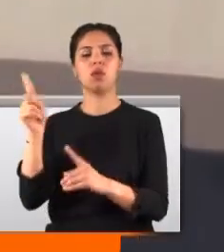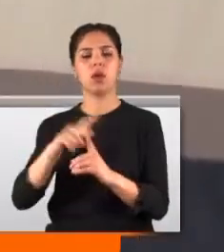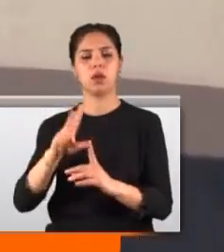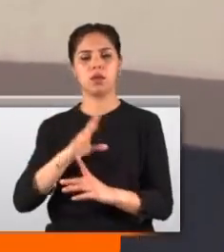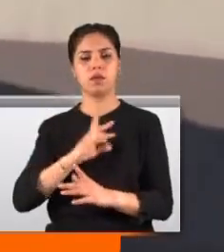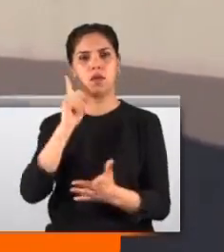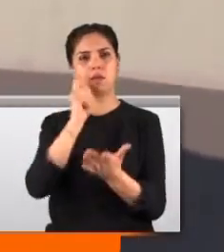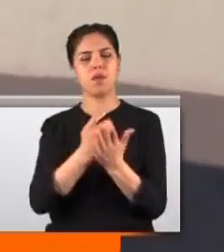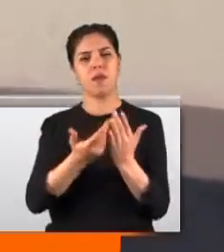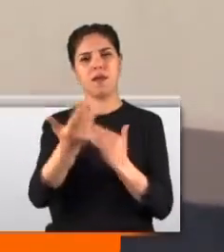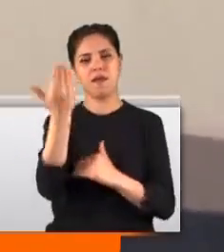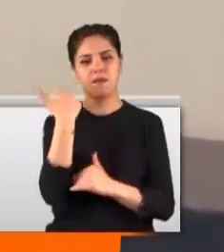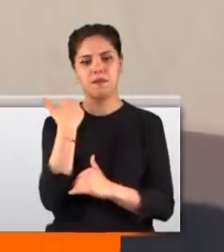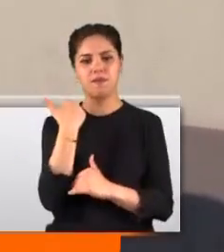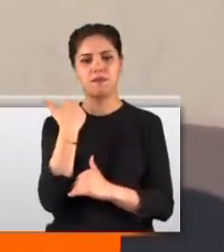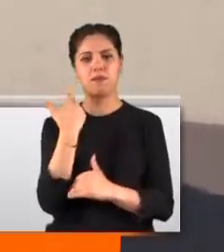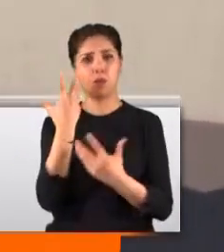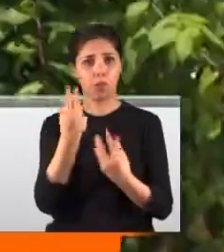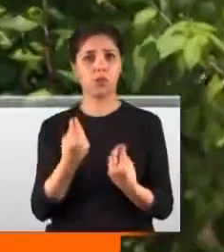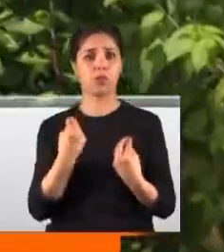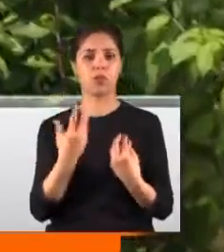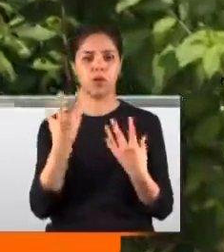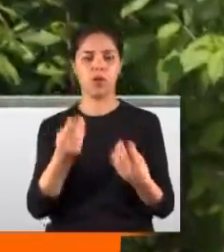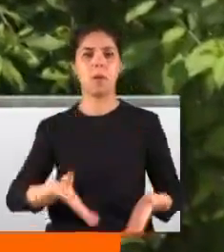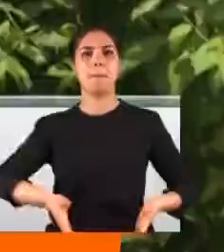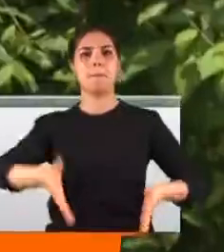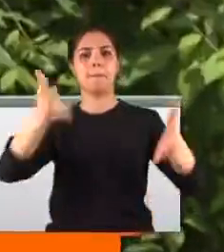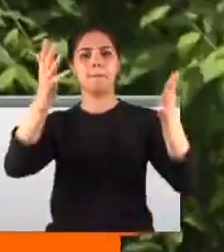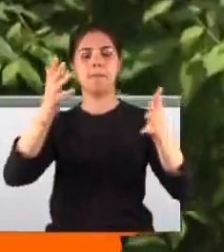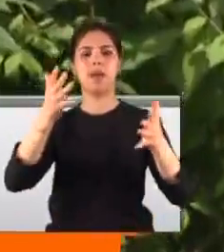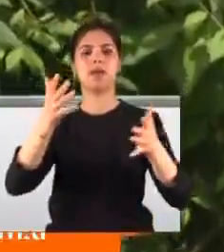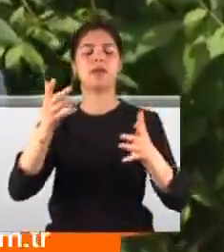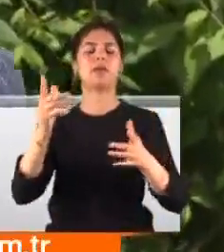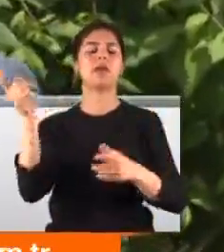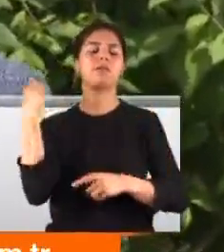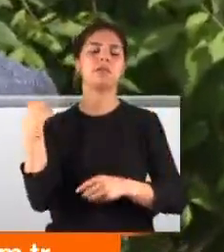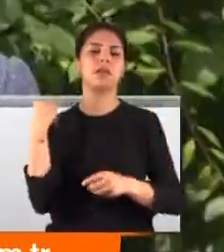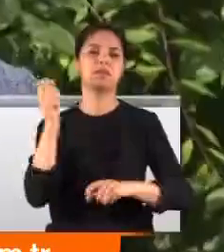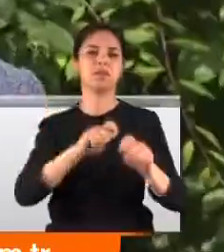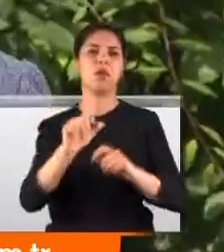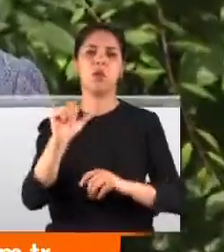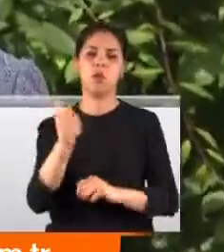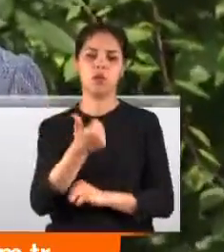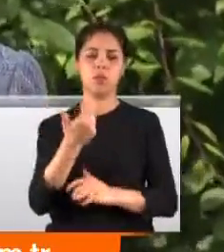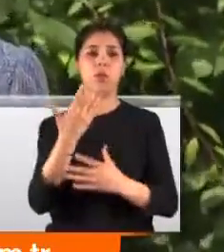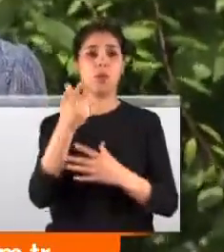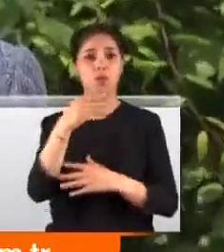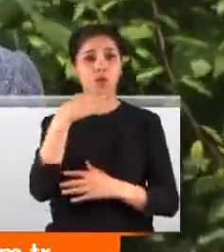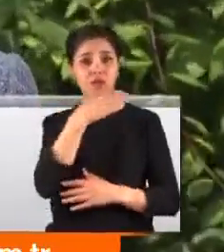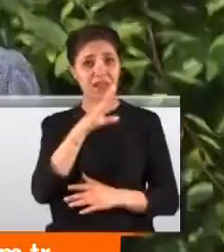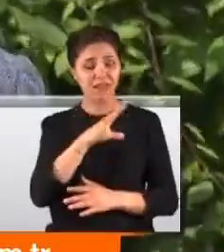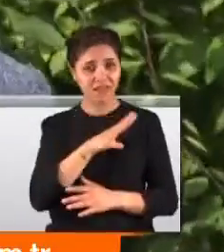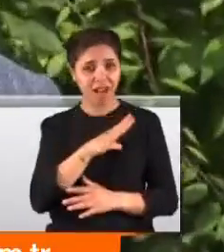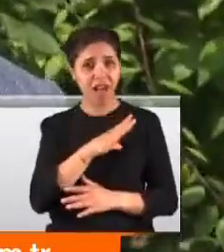biz başvurmuştuk daha önce. Olursa çok iyi olur. Binalarımızı, yapı stoklarını yenilememiz son derece önemli. Hazır elimize böyle bir fırsat